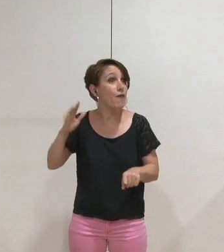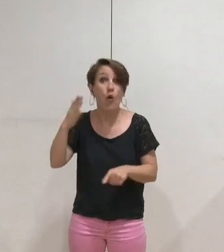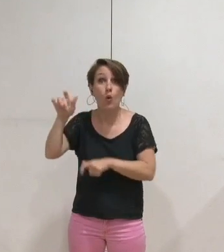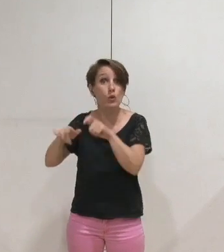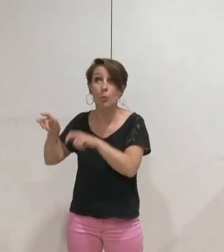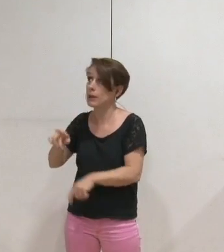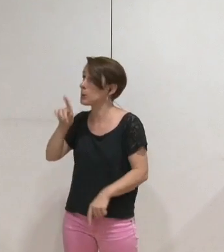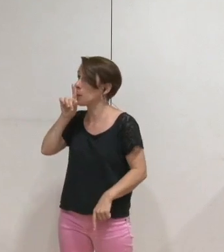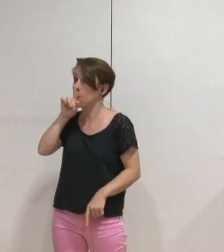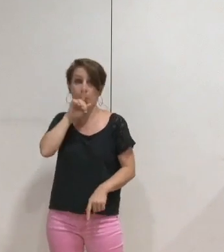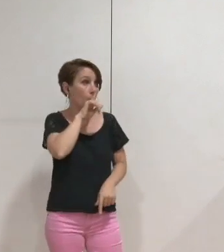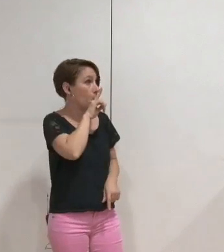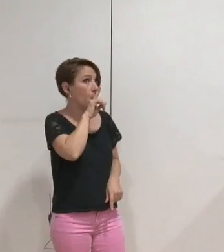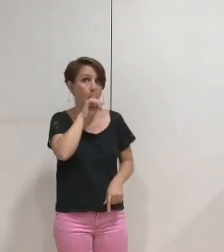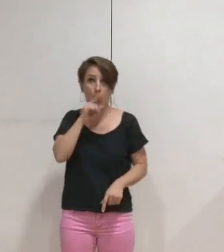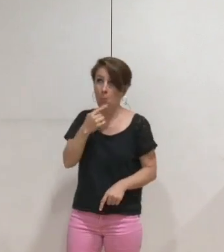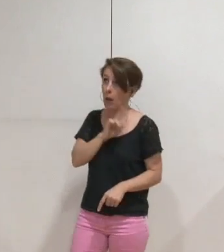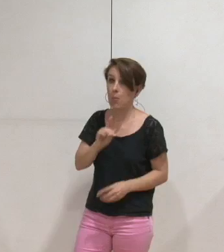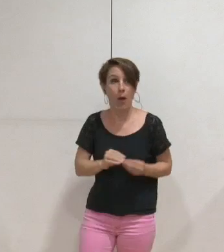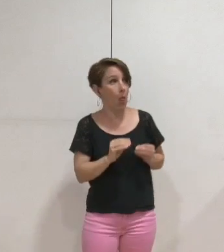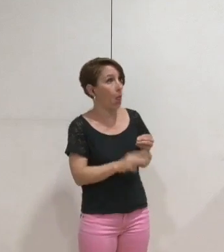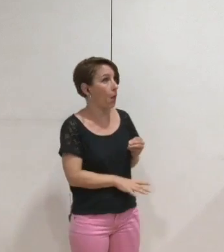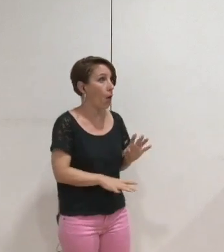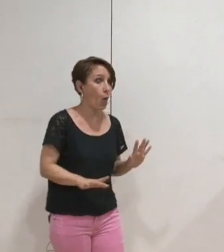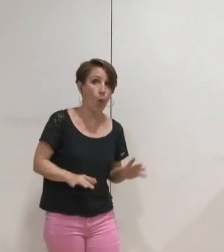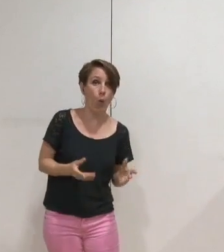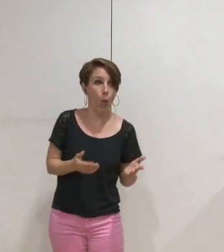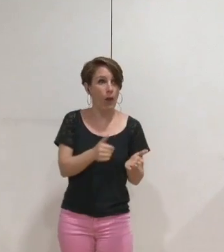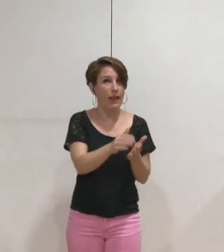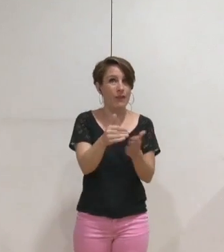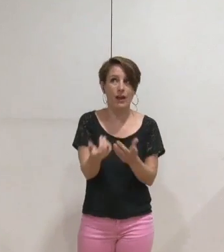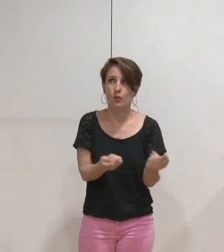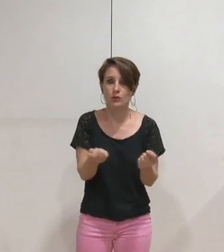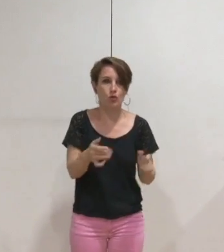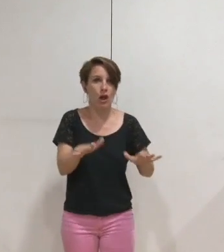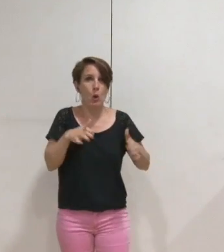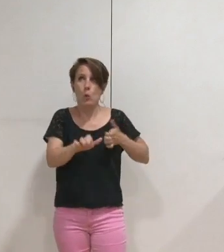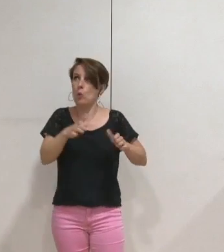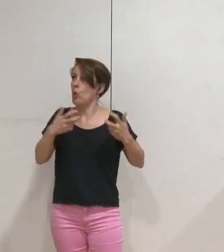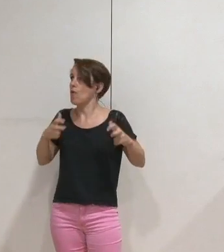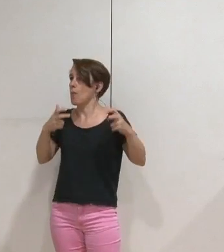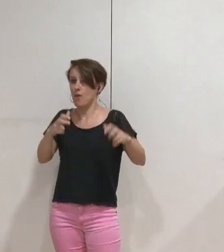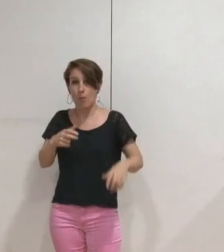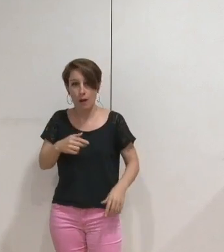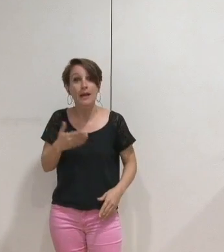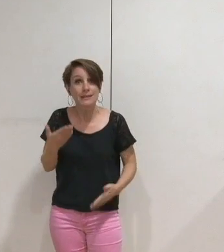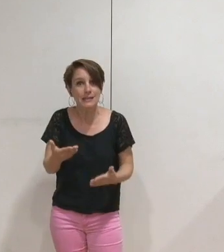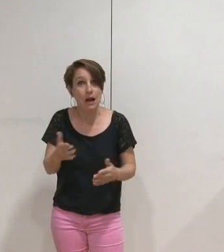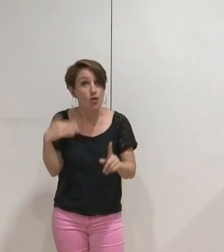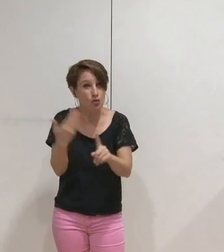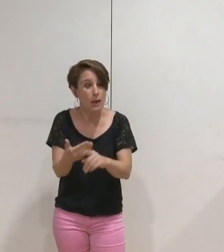savoir ne pas en parler parce que c'est gênant et puis gérer des évacuations parce que c'est gênant et puis on regarde pas c'est ça qui a été fait